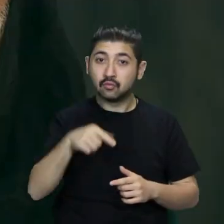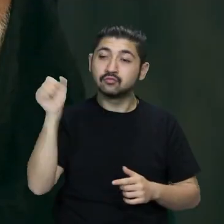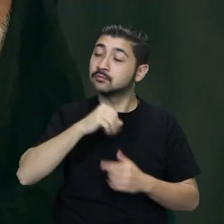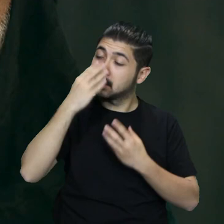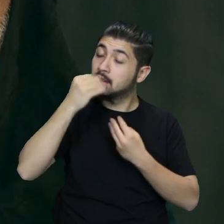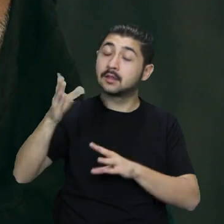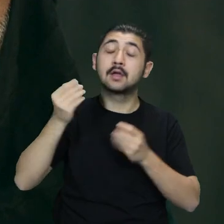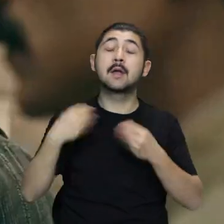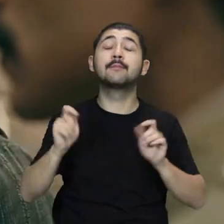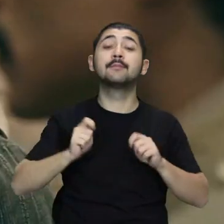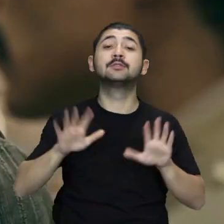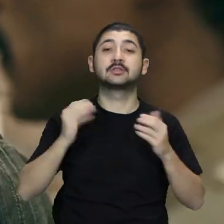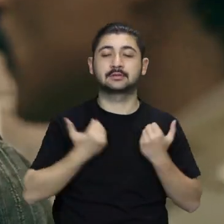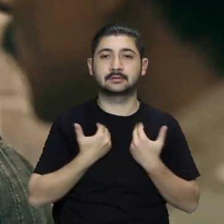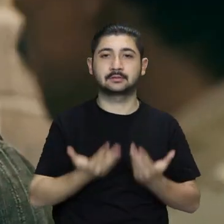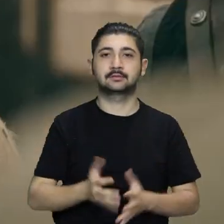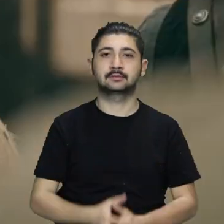etmeyeceğiz.